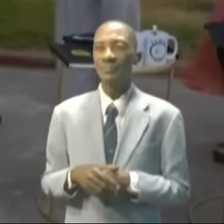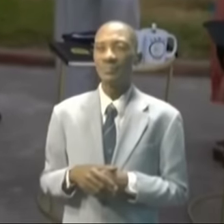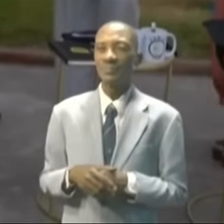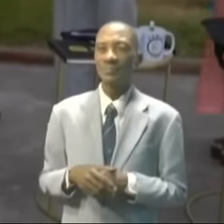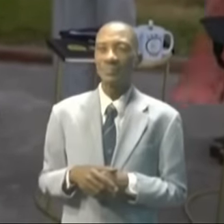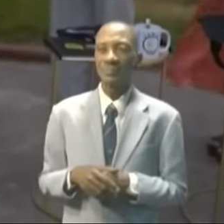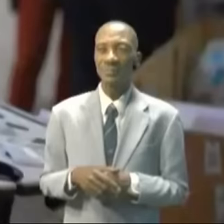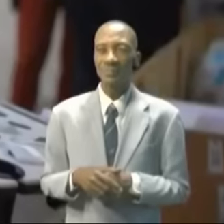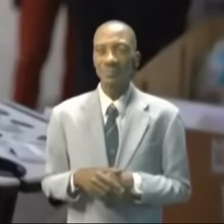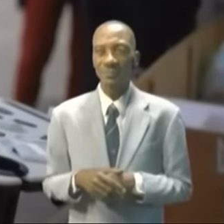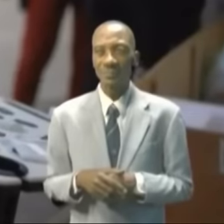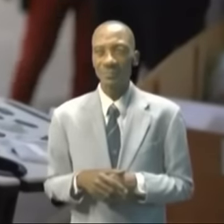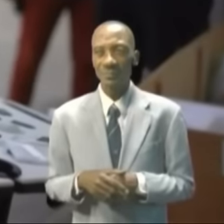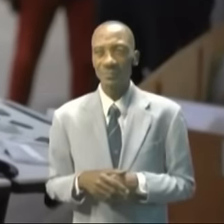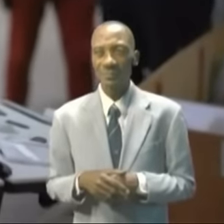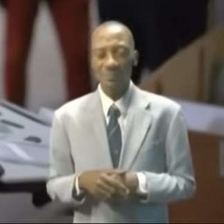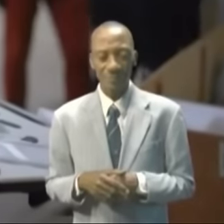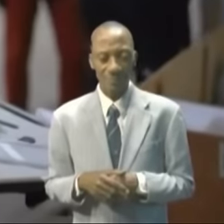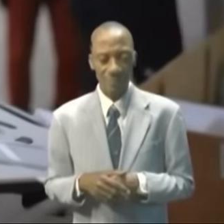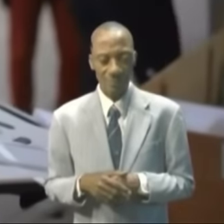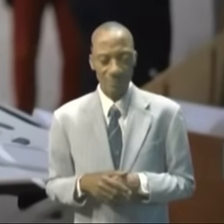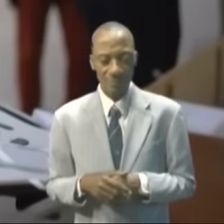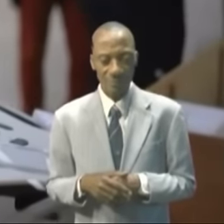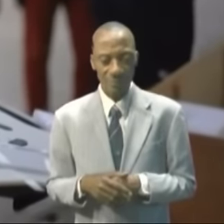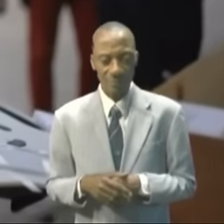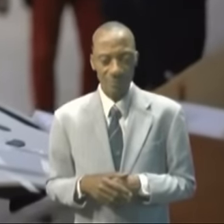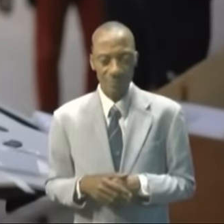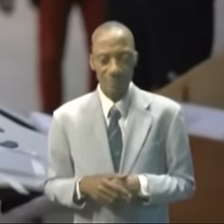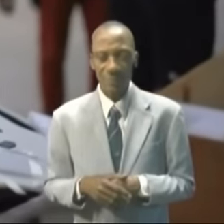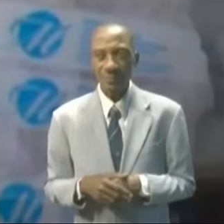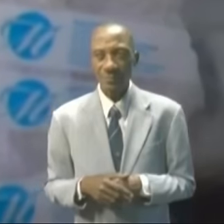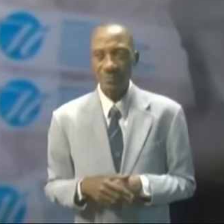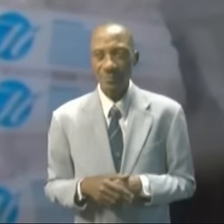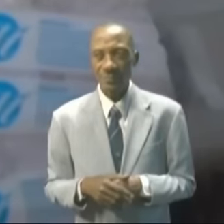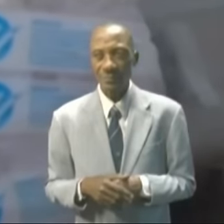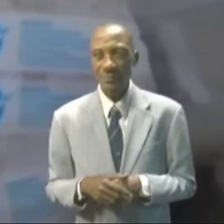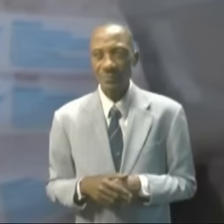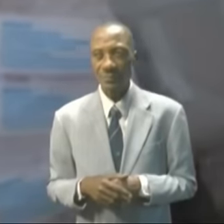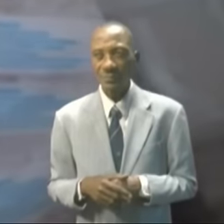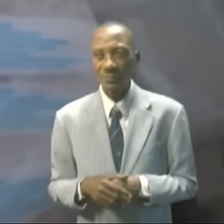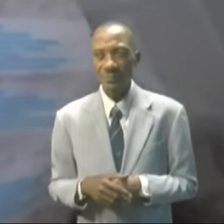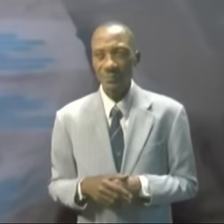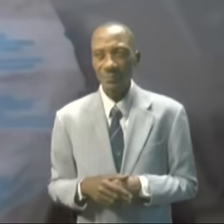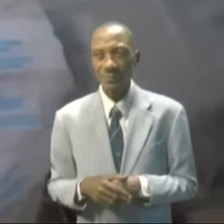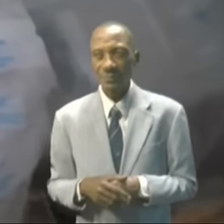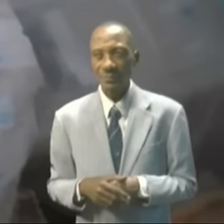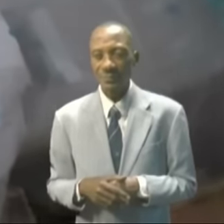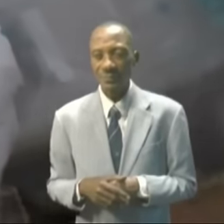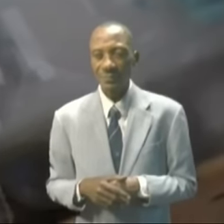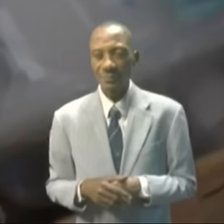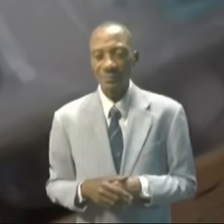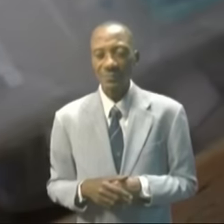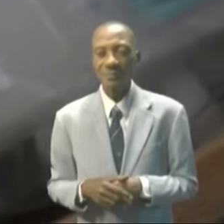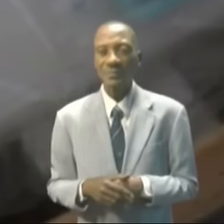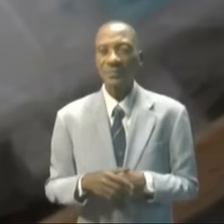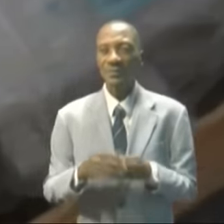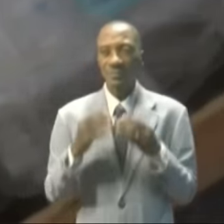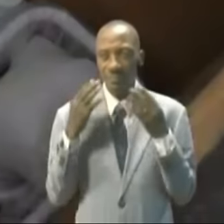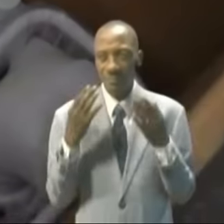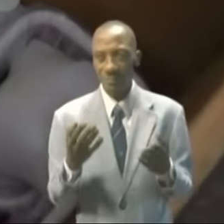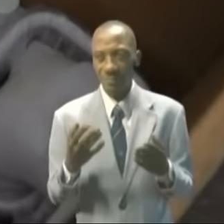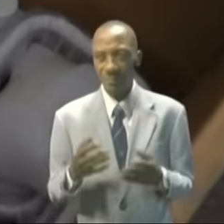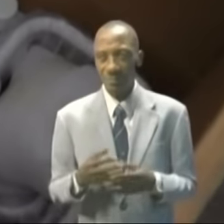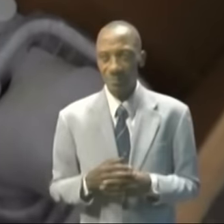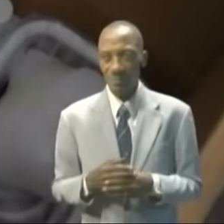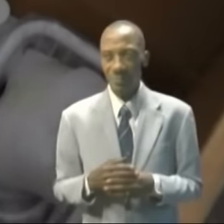Un appareil d'échographie cardiaque et abdominale, un autre pour le dialyse et un dernier pour l'endoscopie digestive.